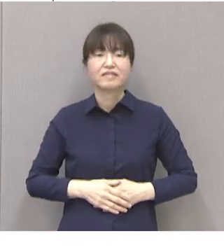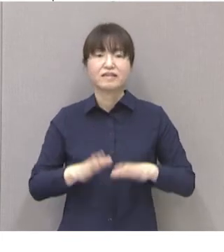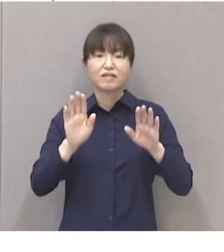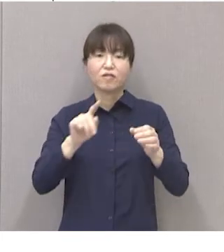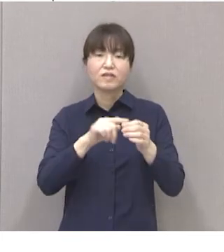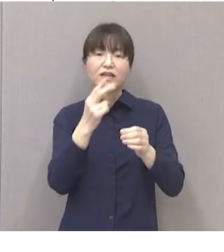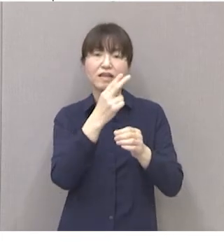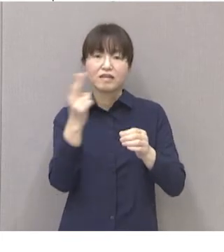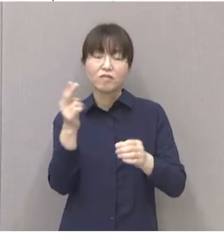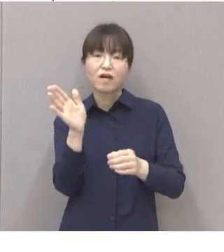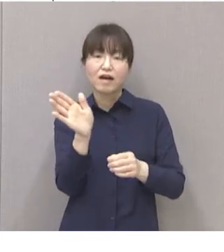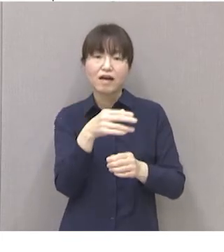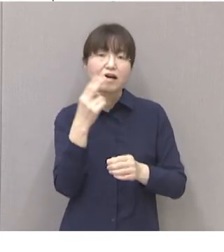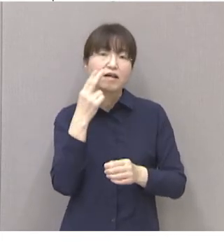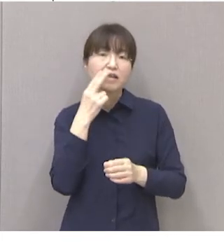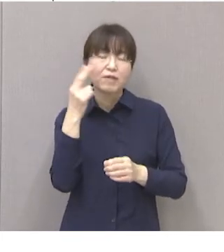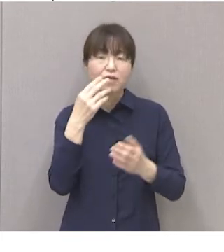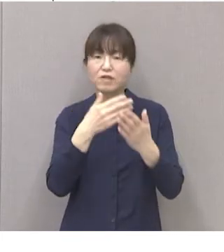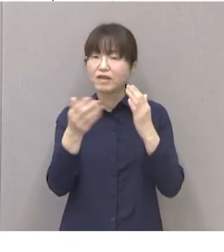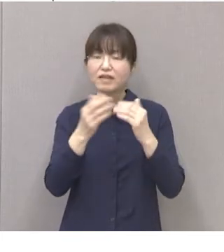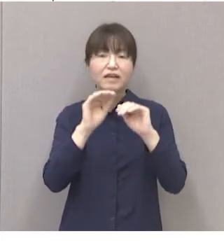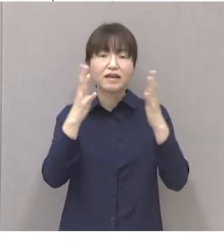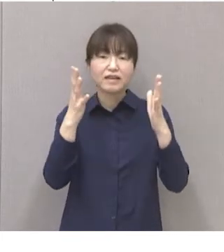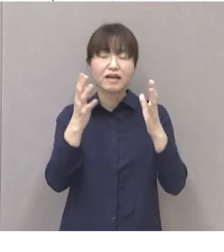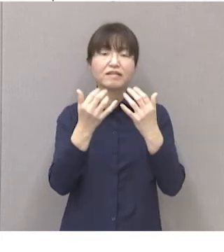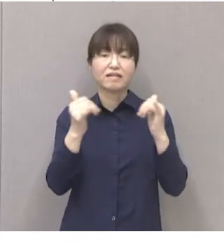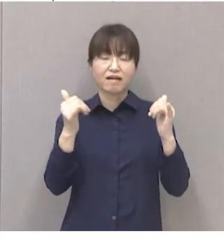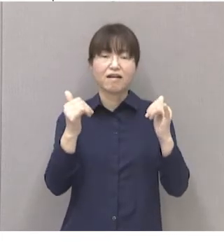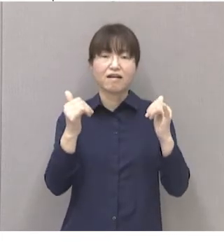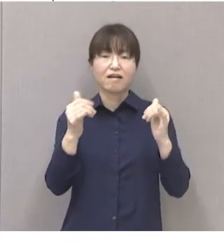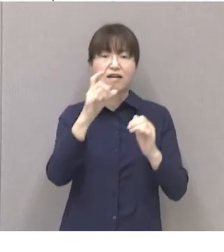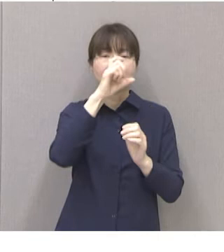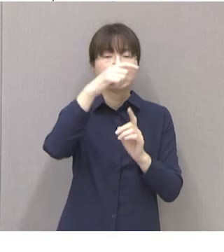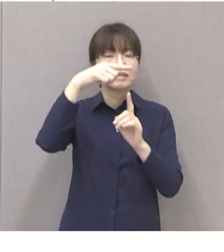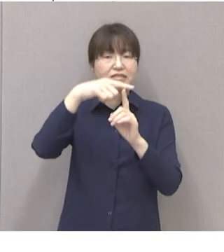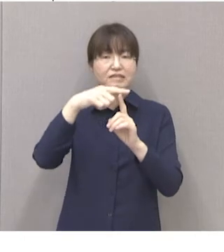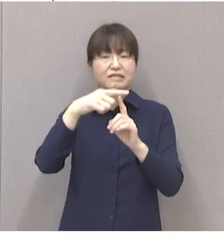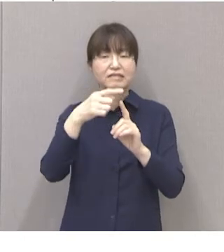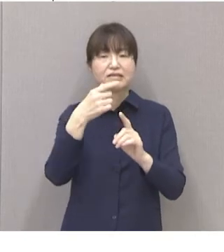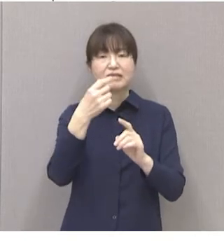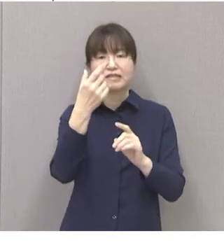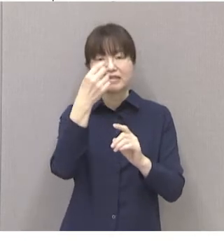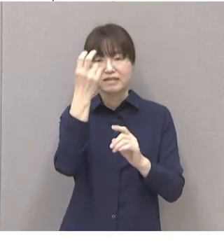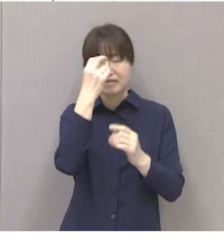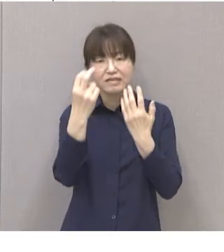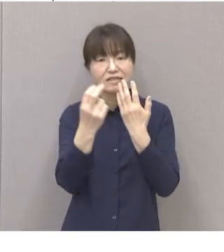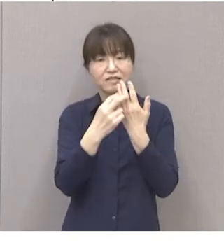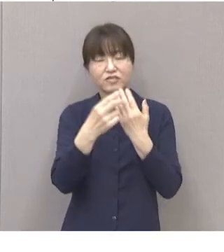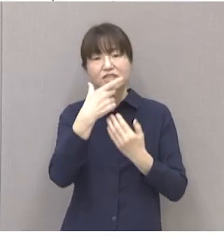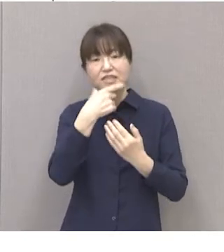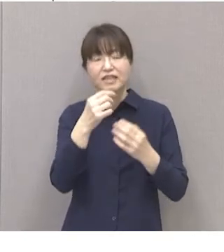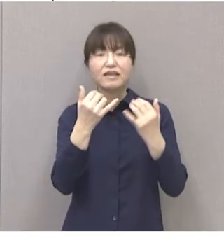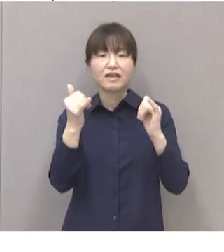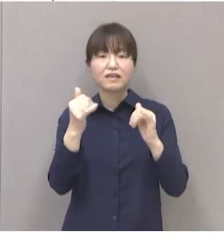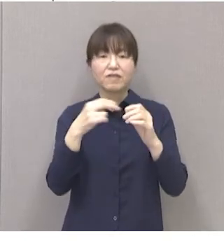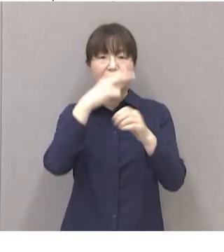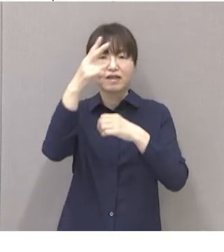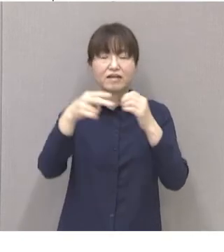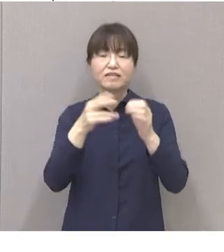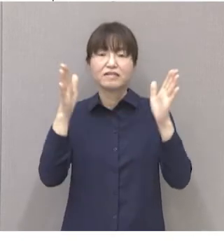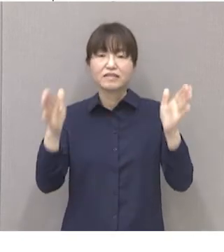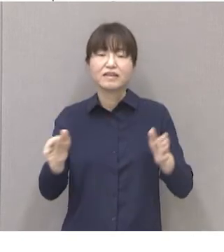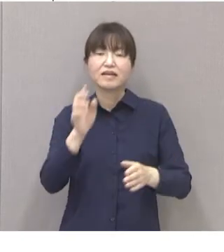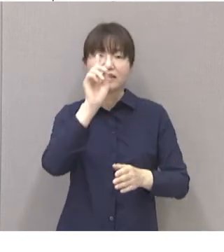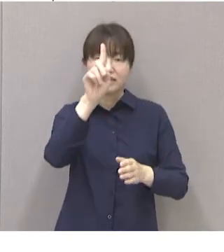はタバコを吸ったことがない方でヘリカル ctによる肺ガン検診を希望される方は2年に1回の検診とさせて